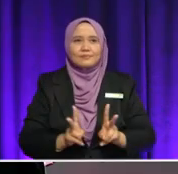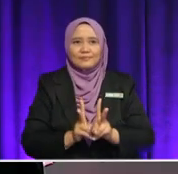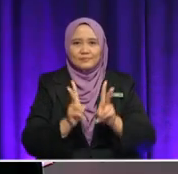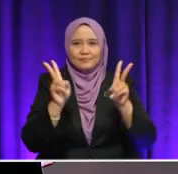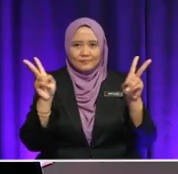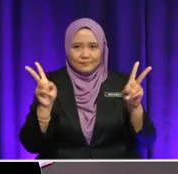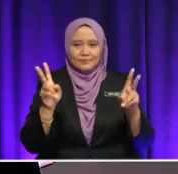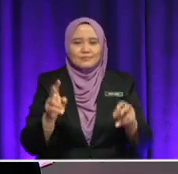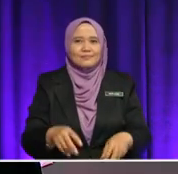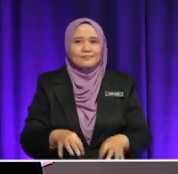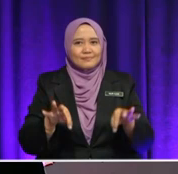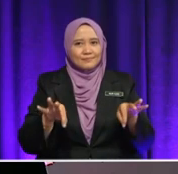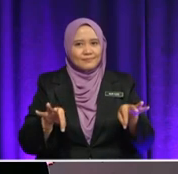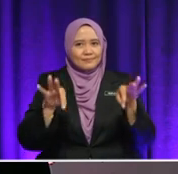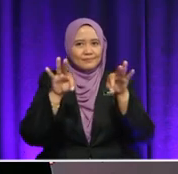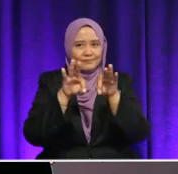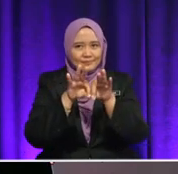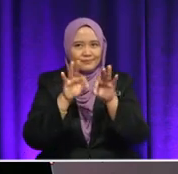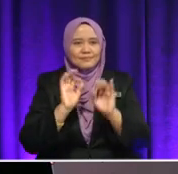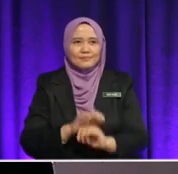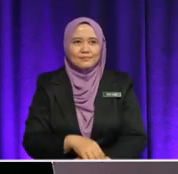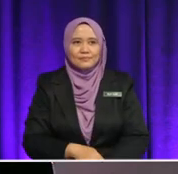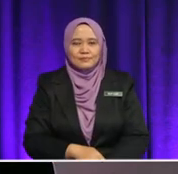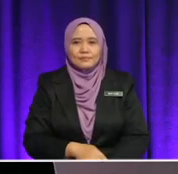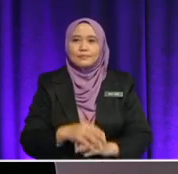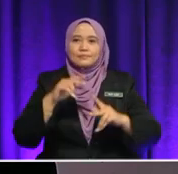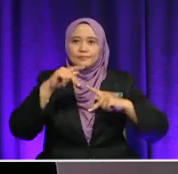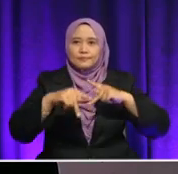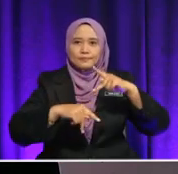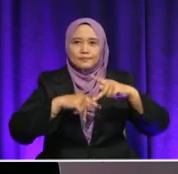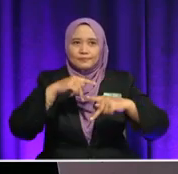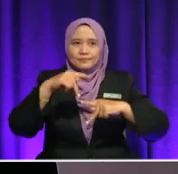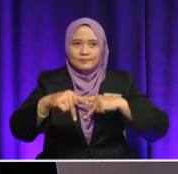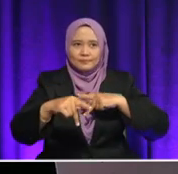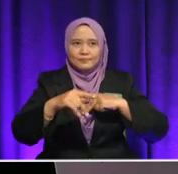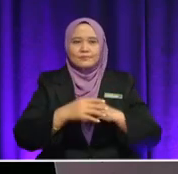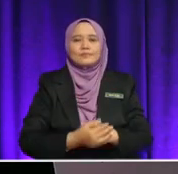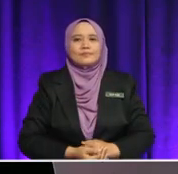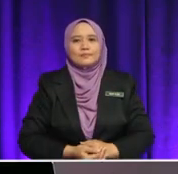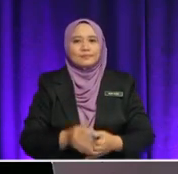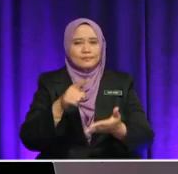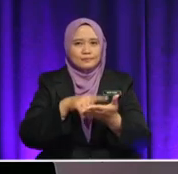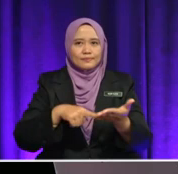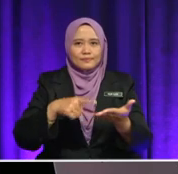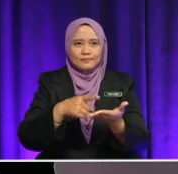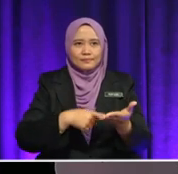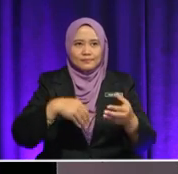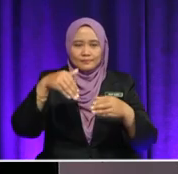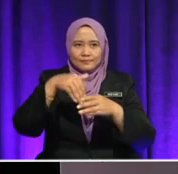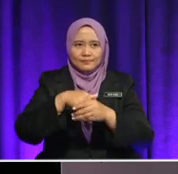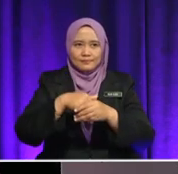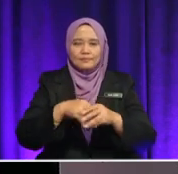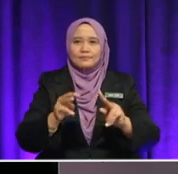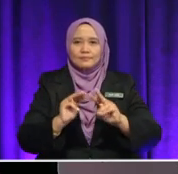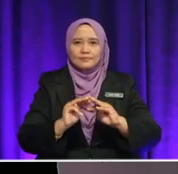proses ini adalah tajuk yang merujuk kepada SP gitu oke tunjang kepada pembelajaran kita pada hari ini adalah